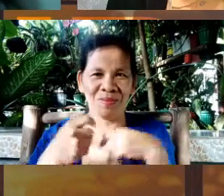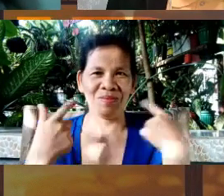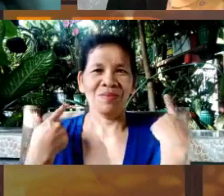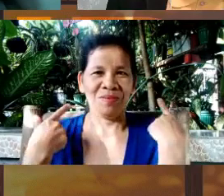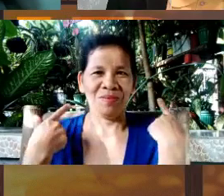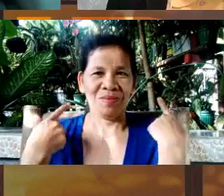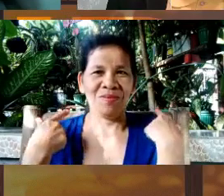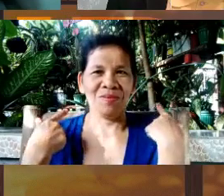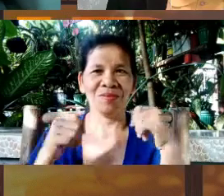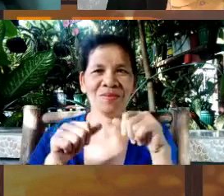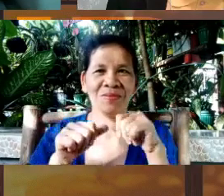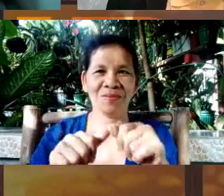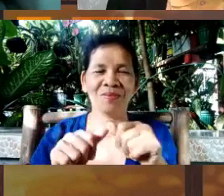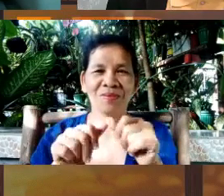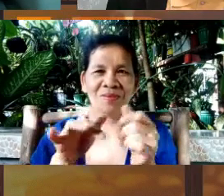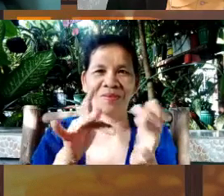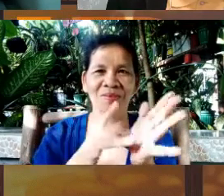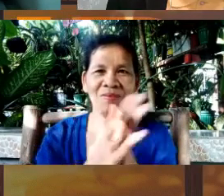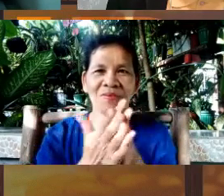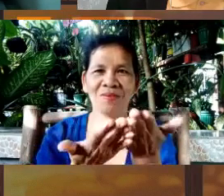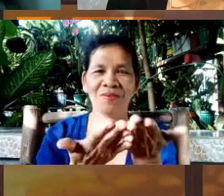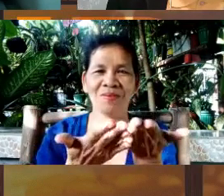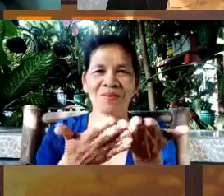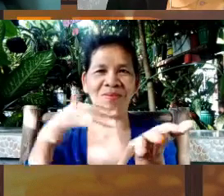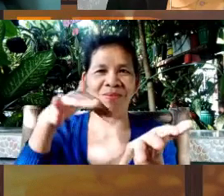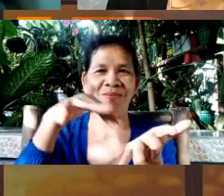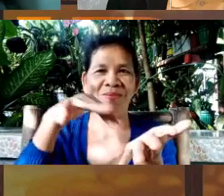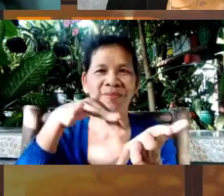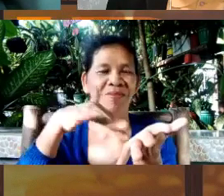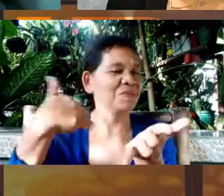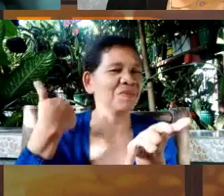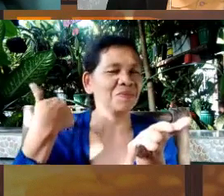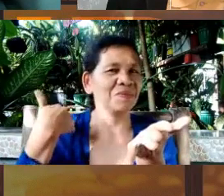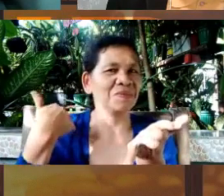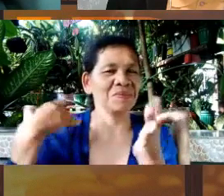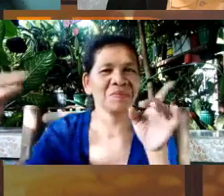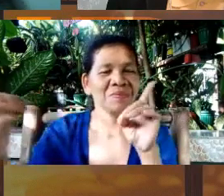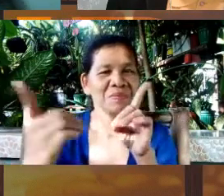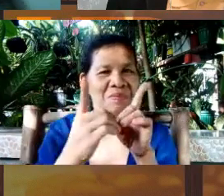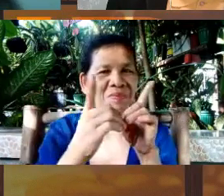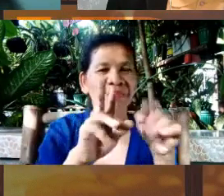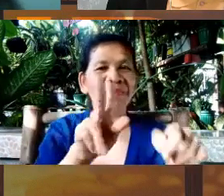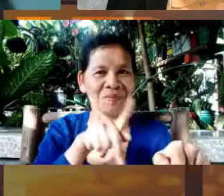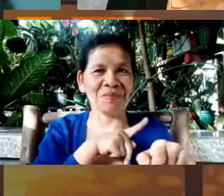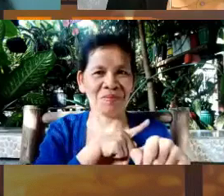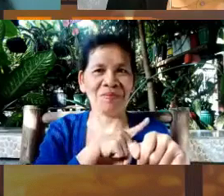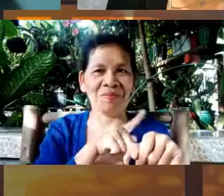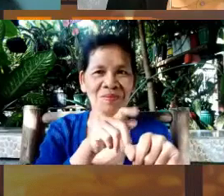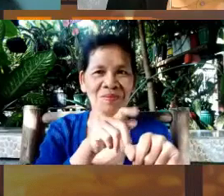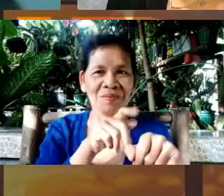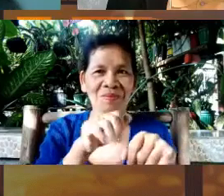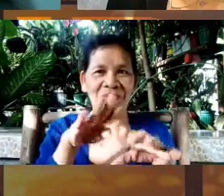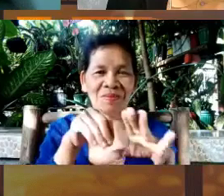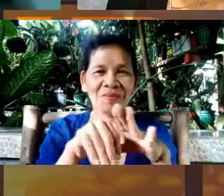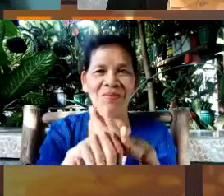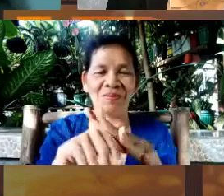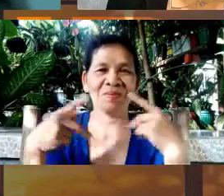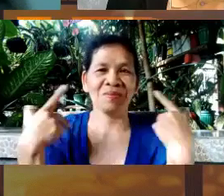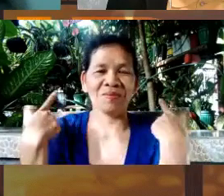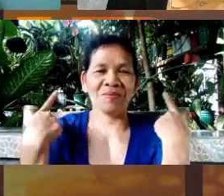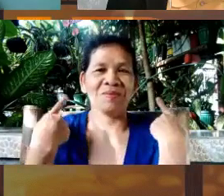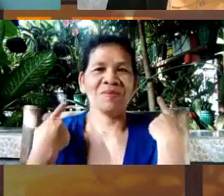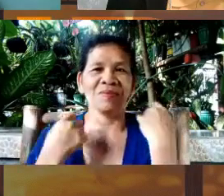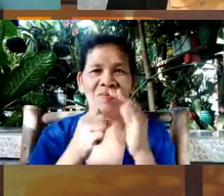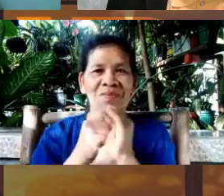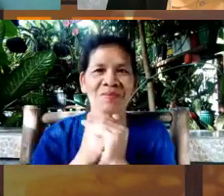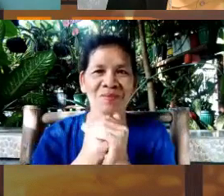dyan. Hindi ko pa siya na-meet personally pero nakakasama na po siya sa virtual worship tapos ay